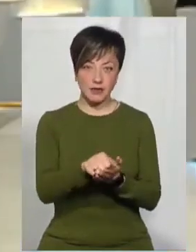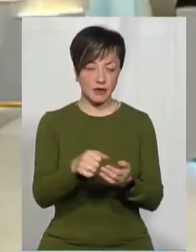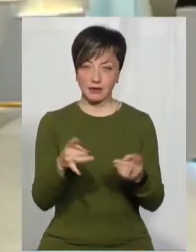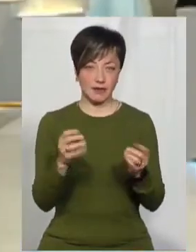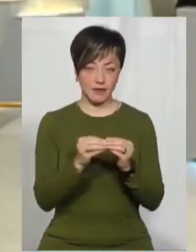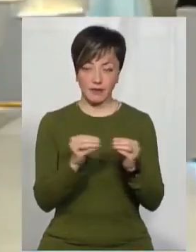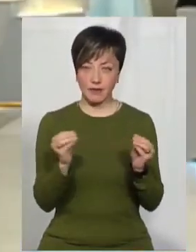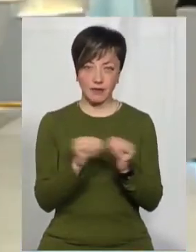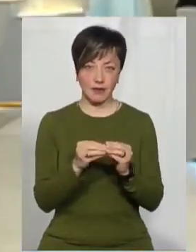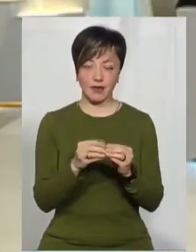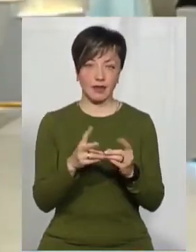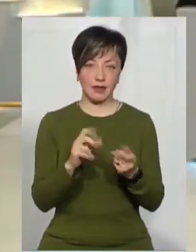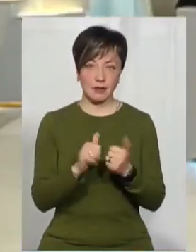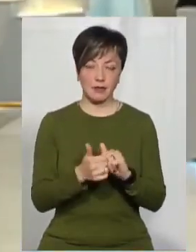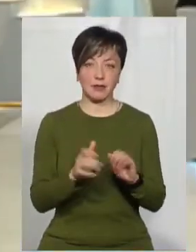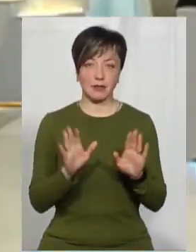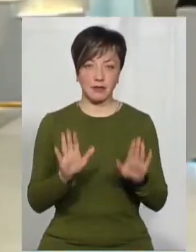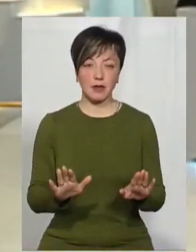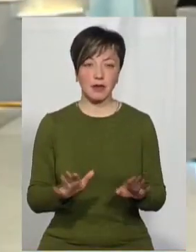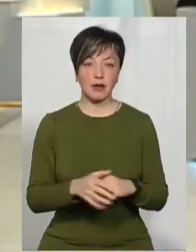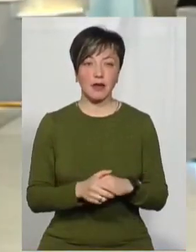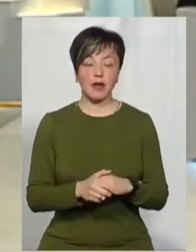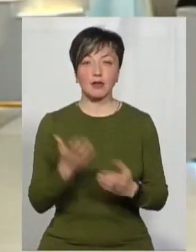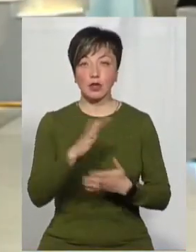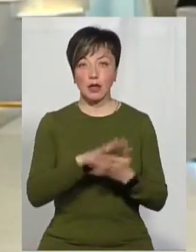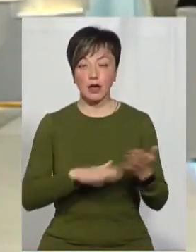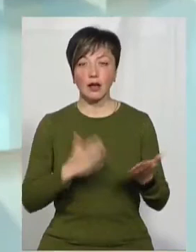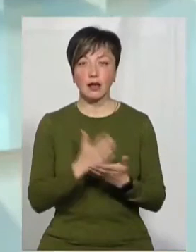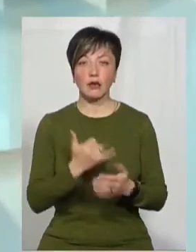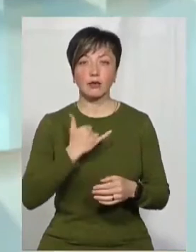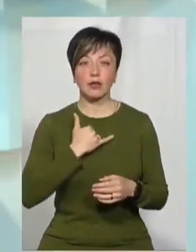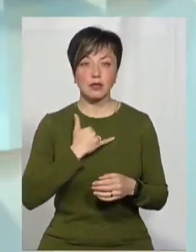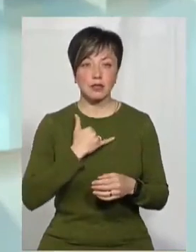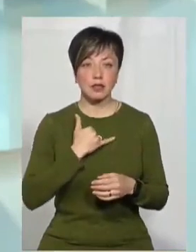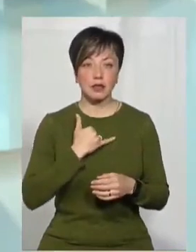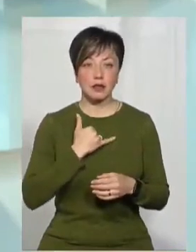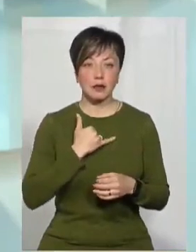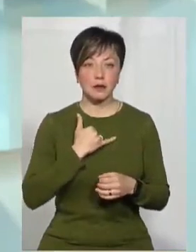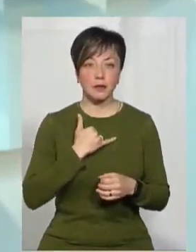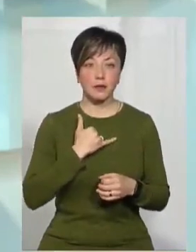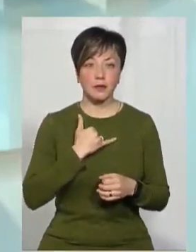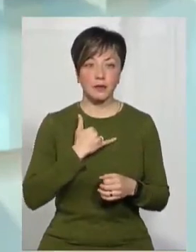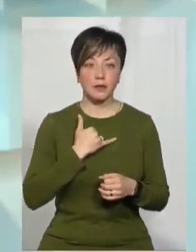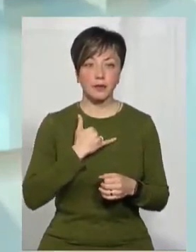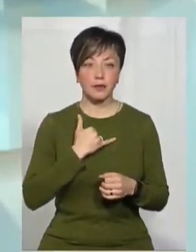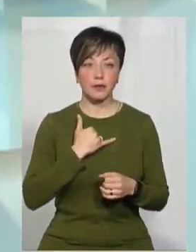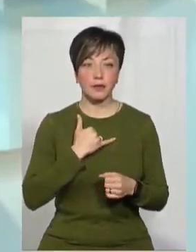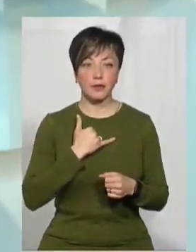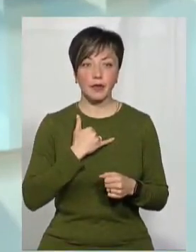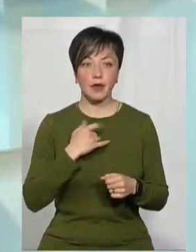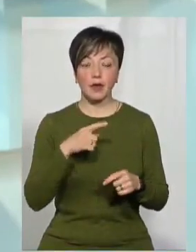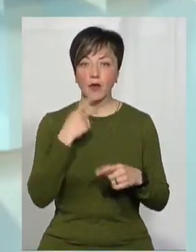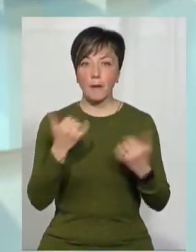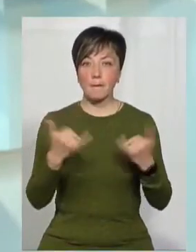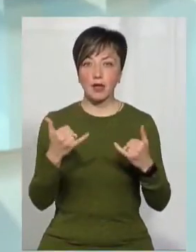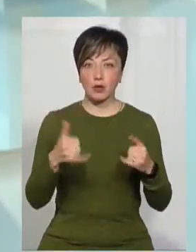замінюють. Не замінюють. Знову ж таки, якщо вже, знаєте, піти так далі, якби, є в нас така ситуація, коли, якби, хтось говорить, що бетонні